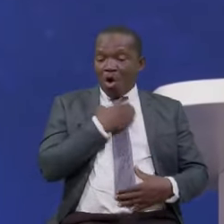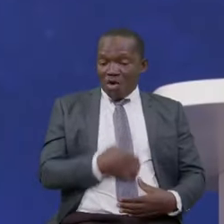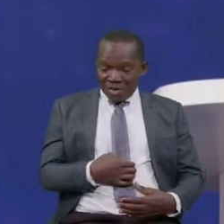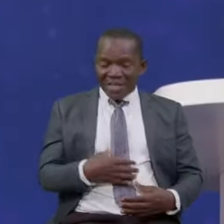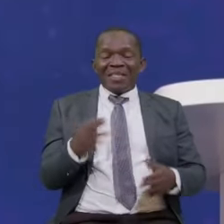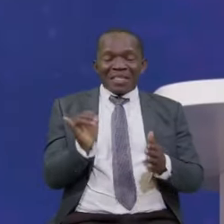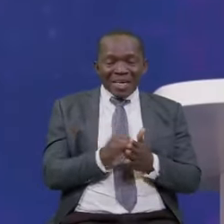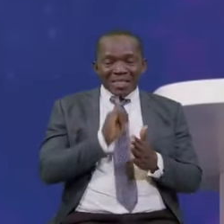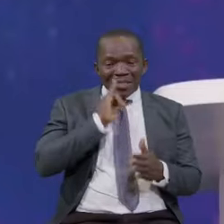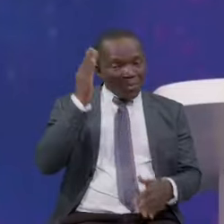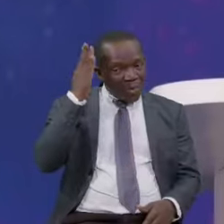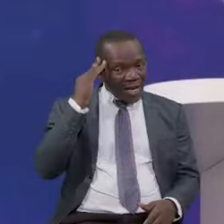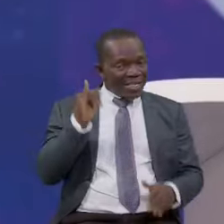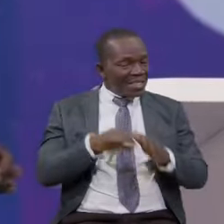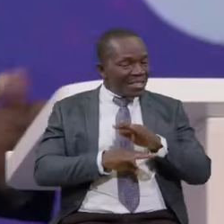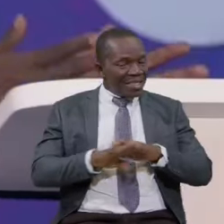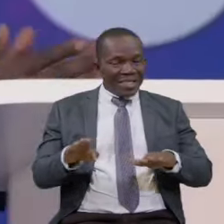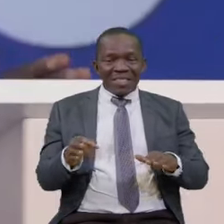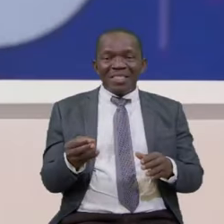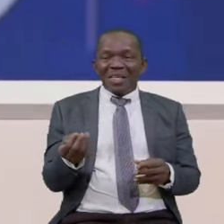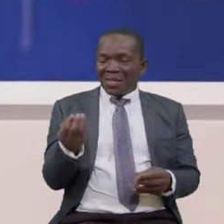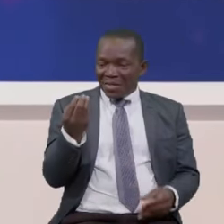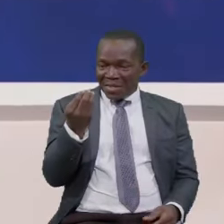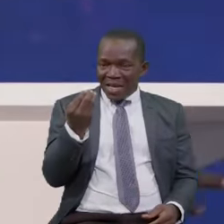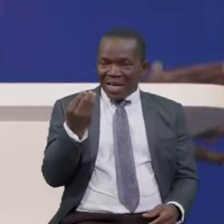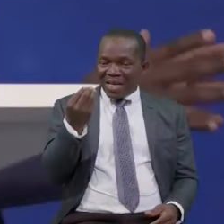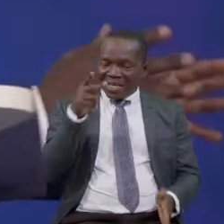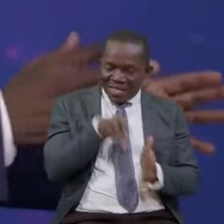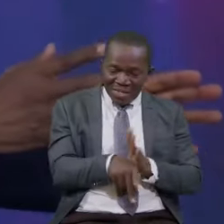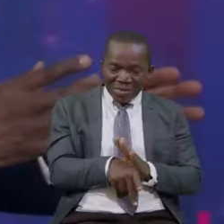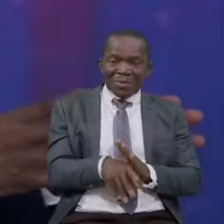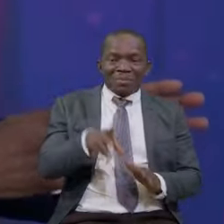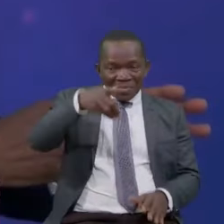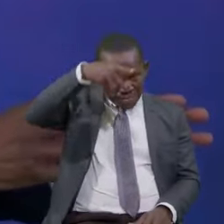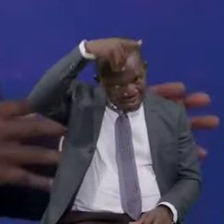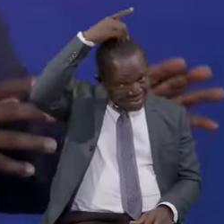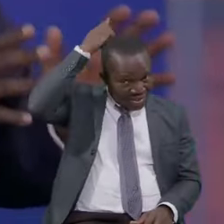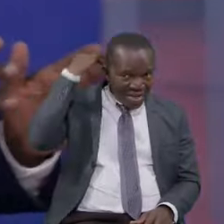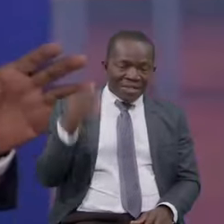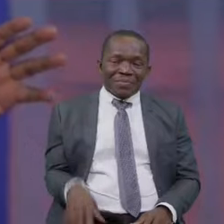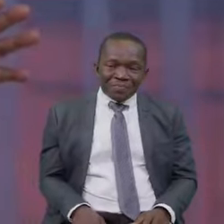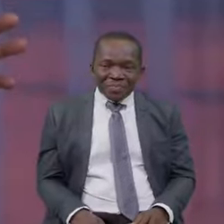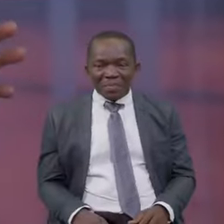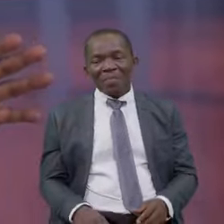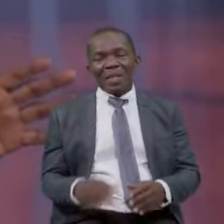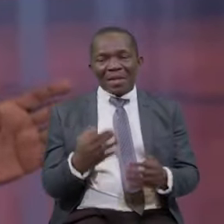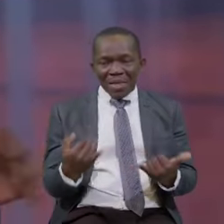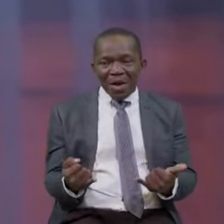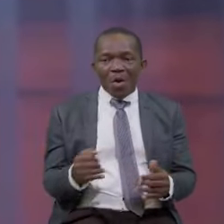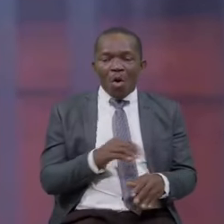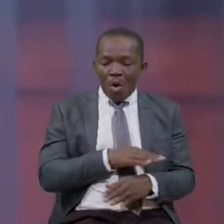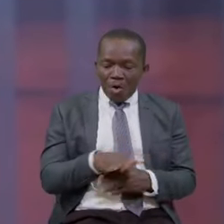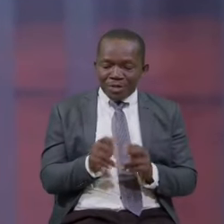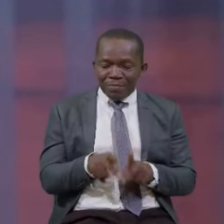ils n'ont pas mangé Daniel d'accord d'accord d'accord ces gens qui ont dit ça que les lions n'avaient pas